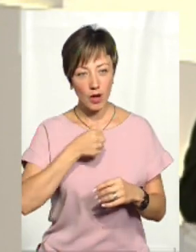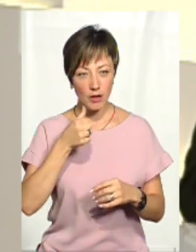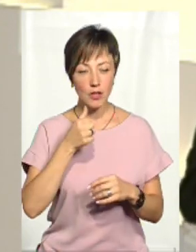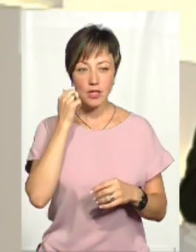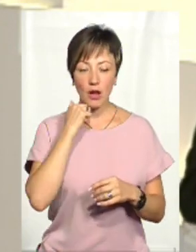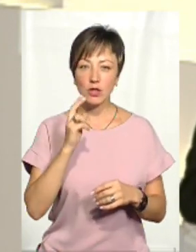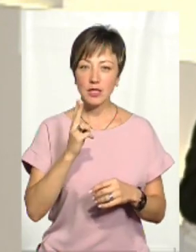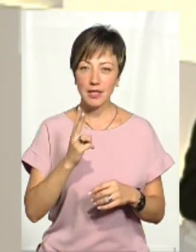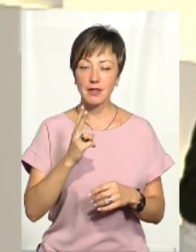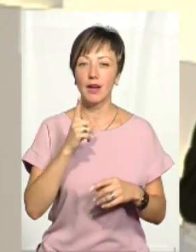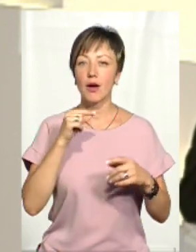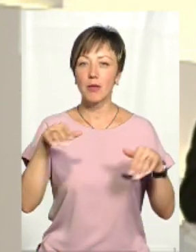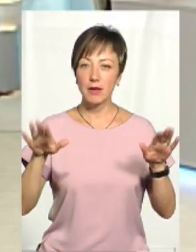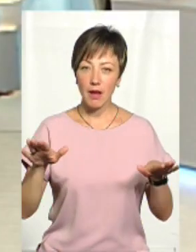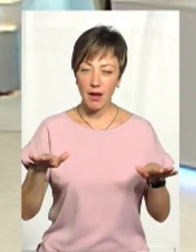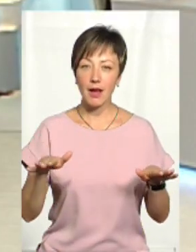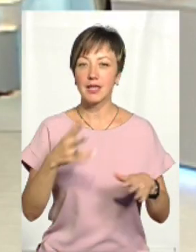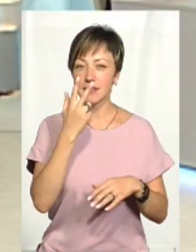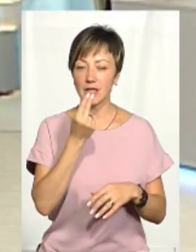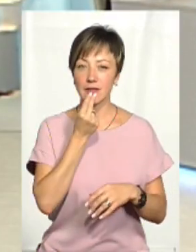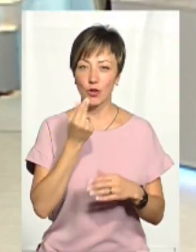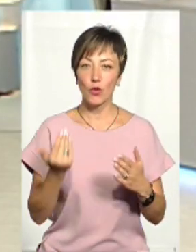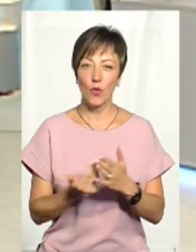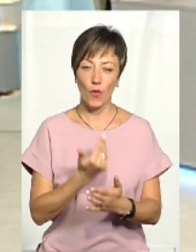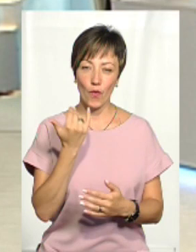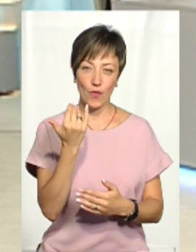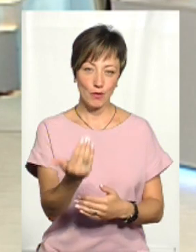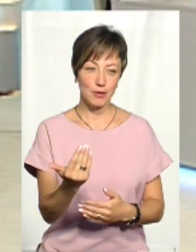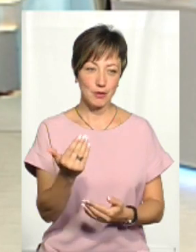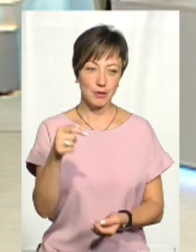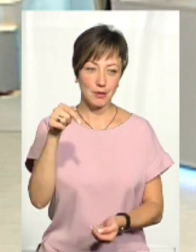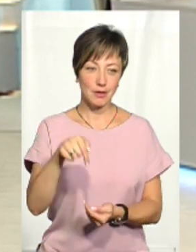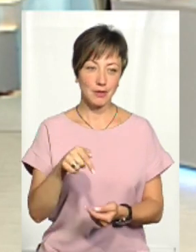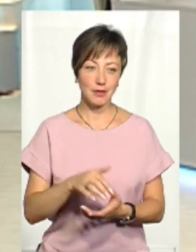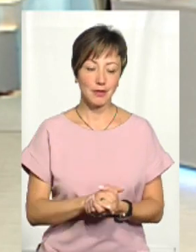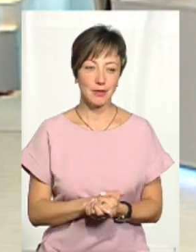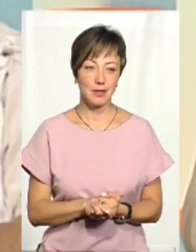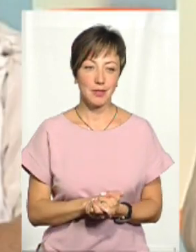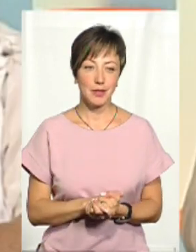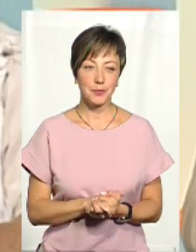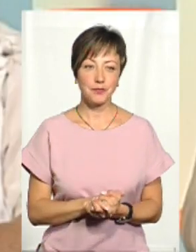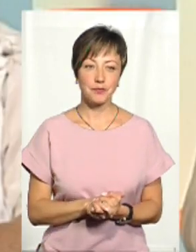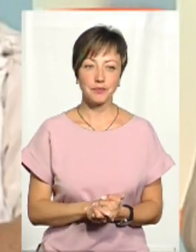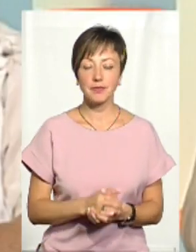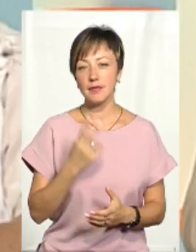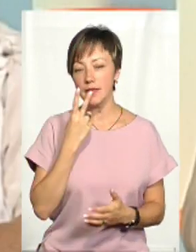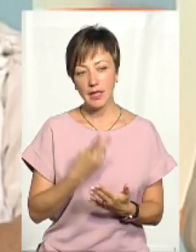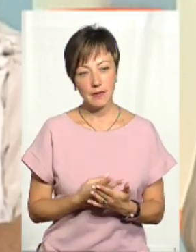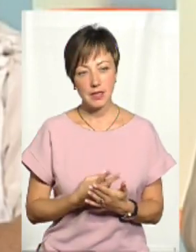щоб старокостянтинські горобці все ж таки звикли вживати нову для них їжу? Ну, дивіться,